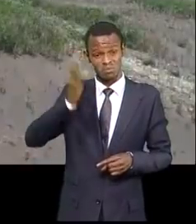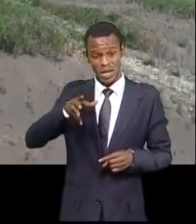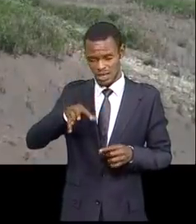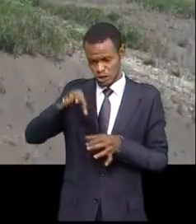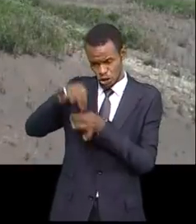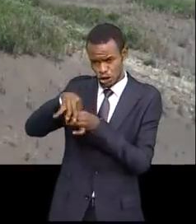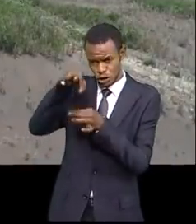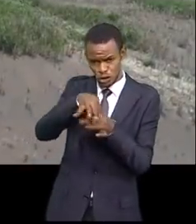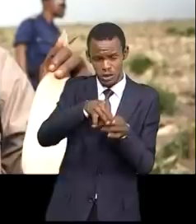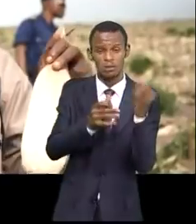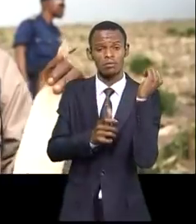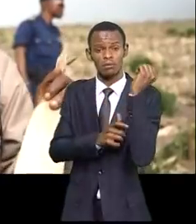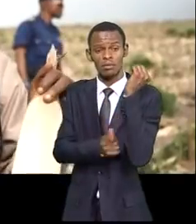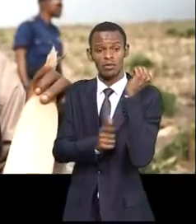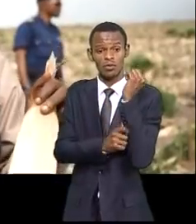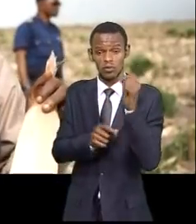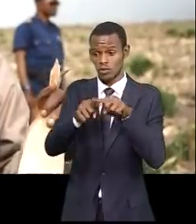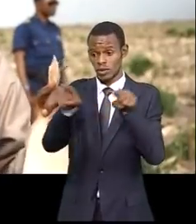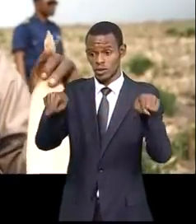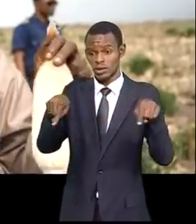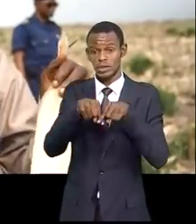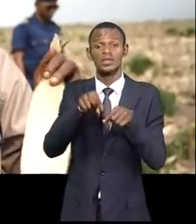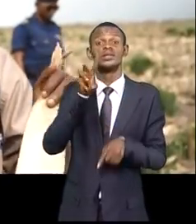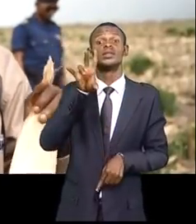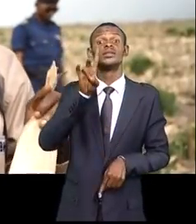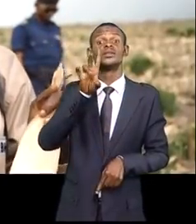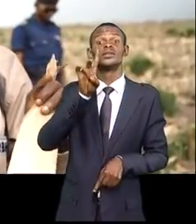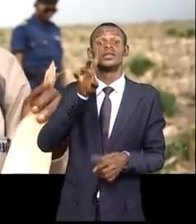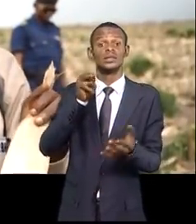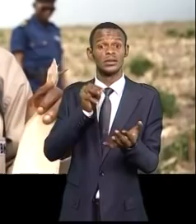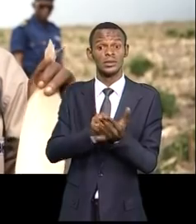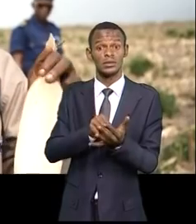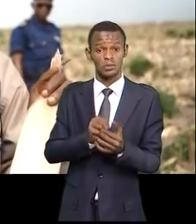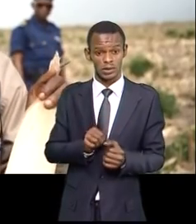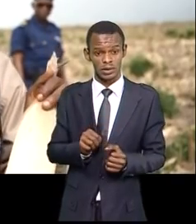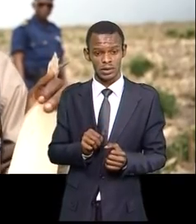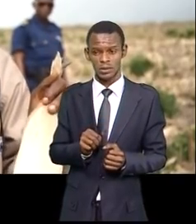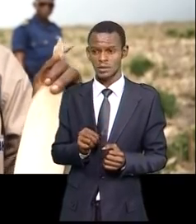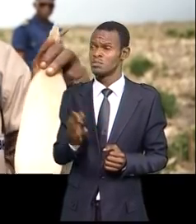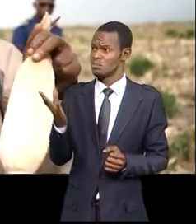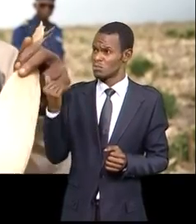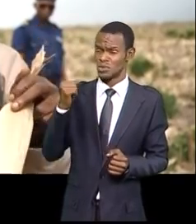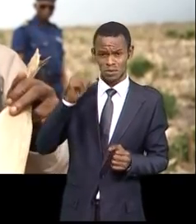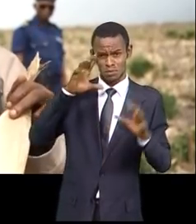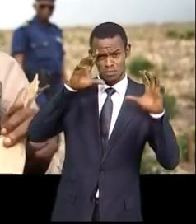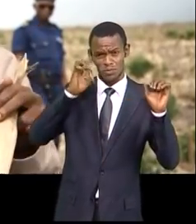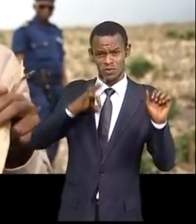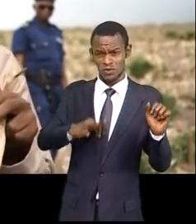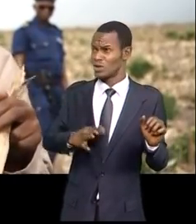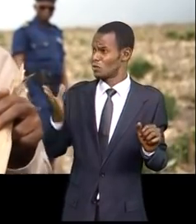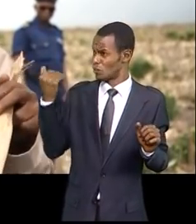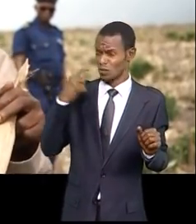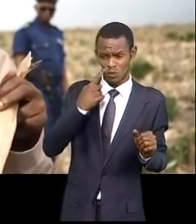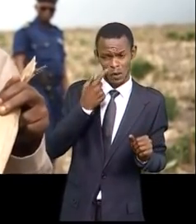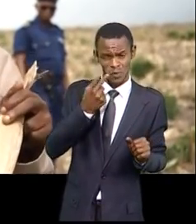de 7000 tonnes de maïs lé siège et l'état devienne récolter les maïs à pouvoir et qui s'est